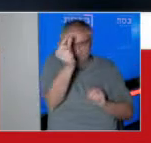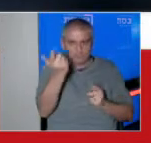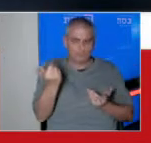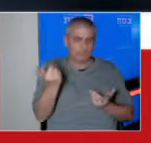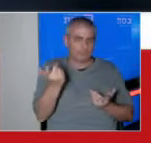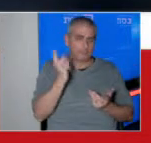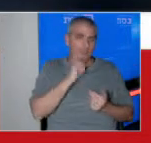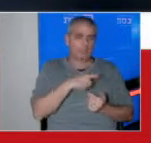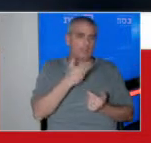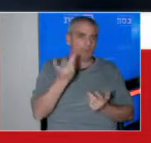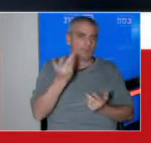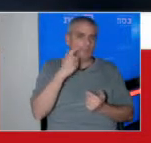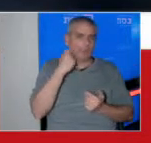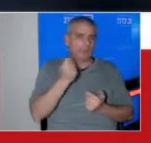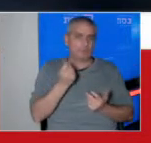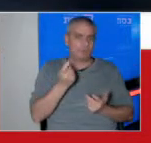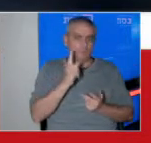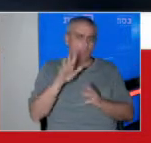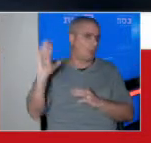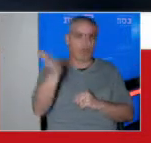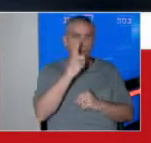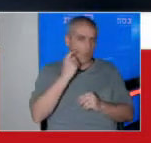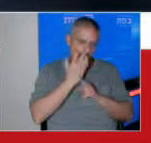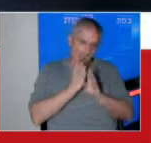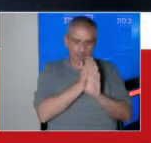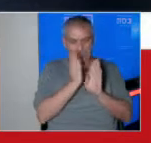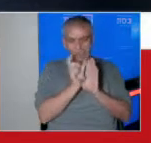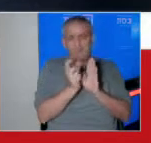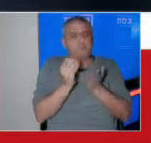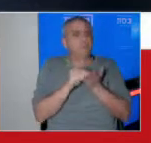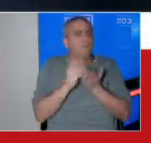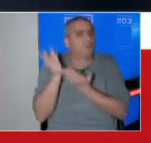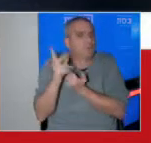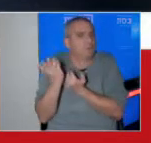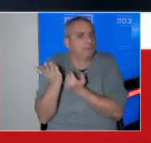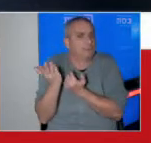שטח הזה שנקרא אוקראינה, ובכלל זה לא כל אוקראינה, זה רק החלק ההוא, כאילו מה העניין?